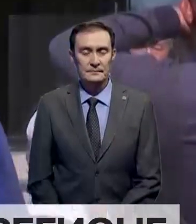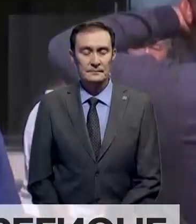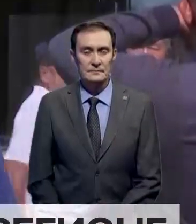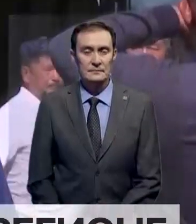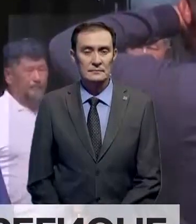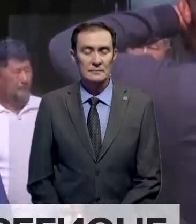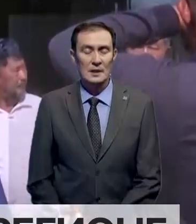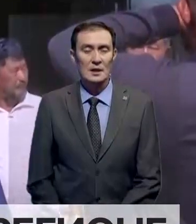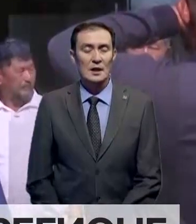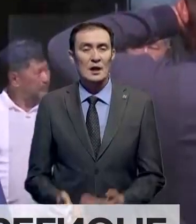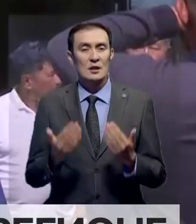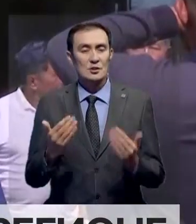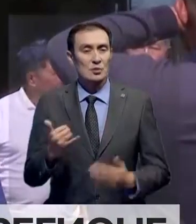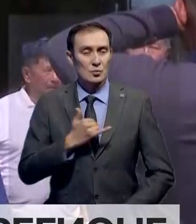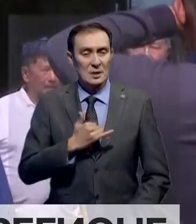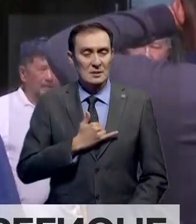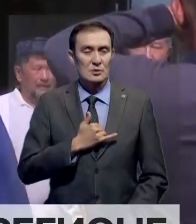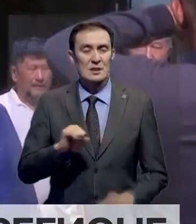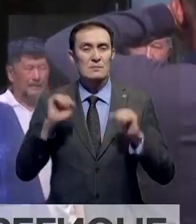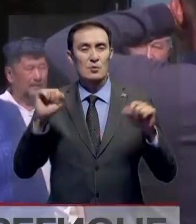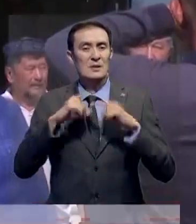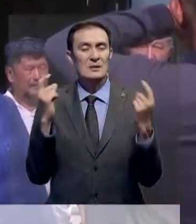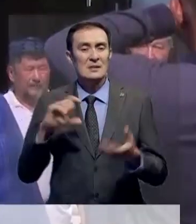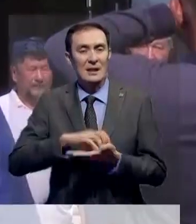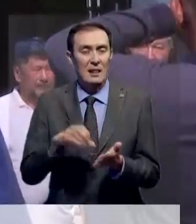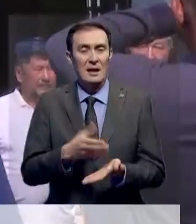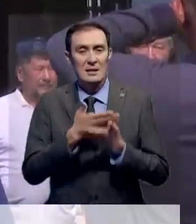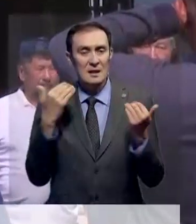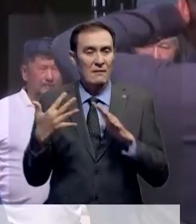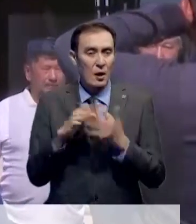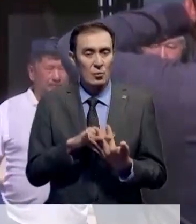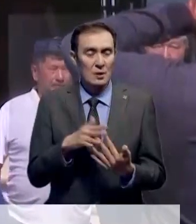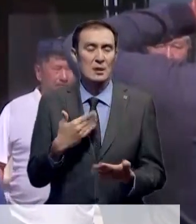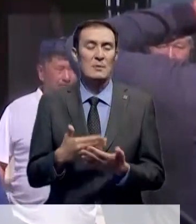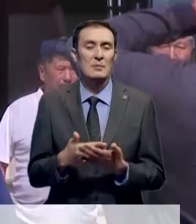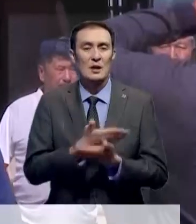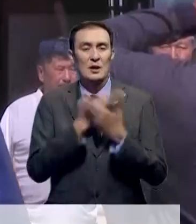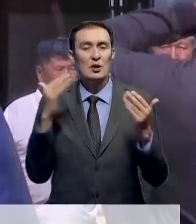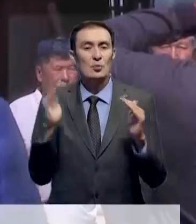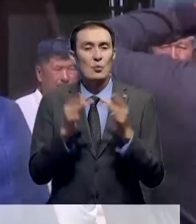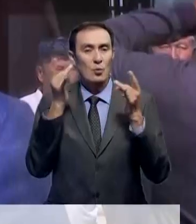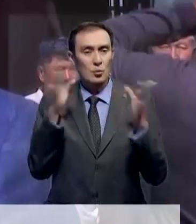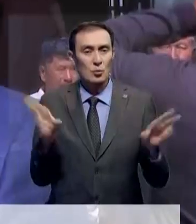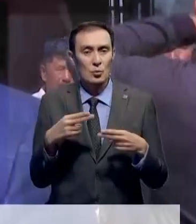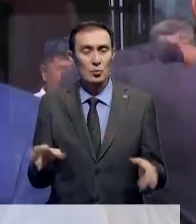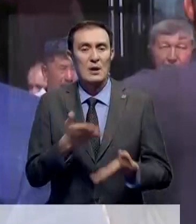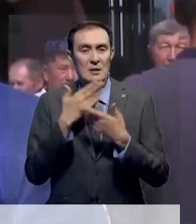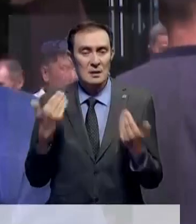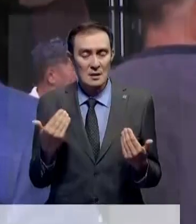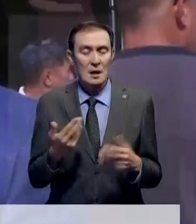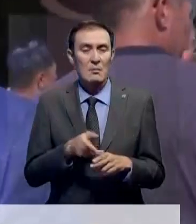Дело в том что здесь не в спортзала большого нет поэтому не дома культуры поэтому